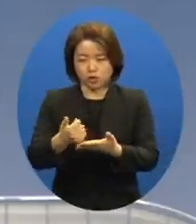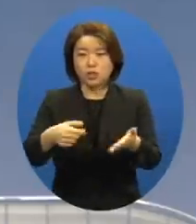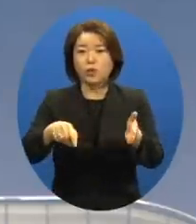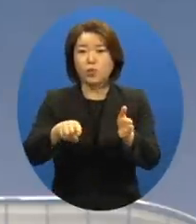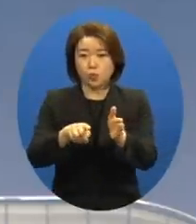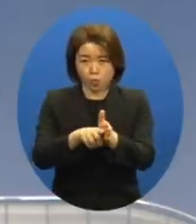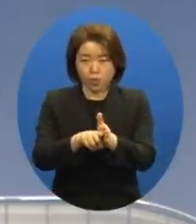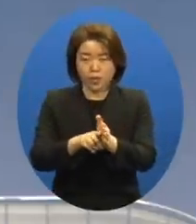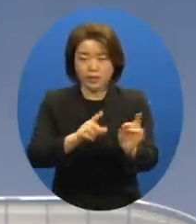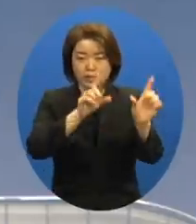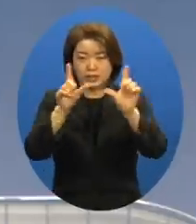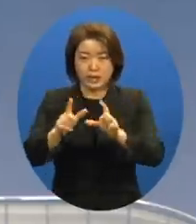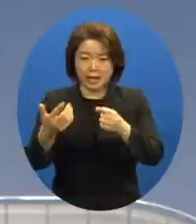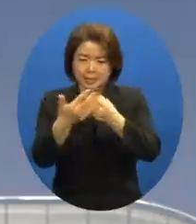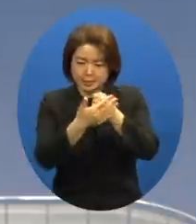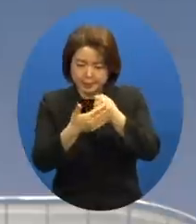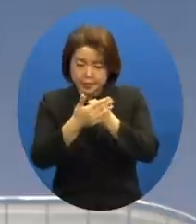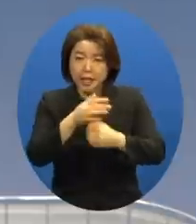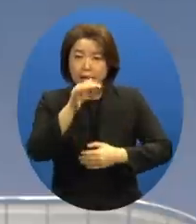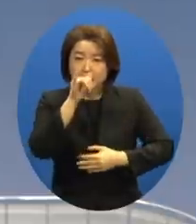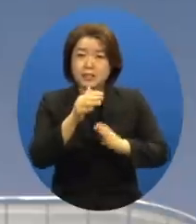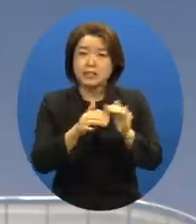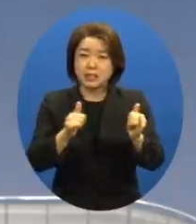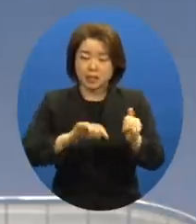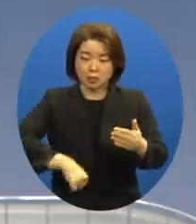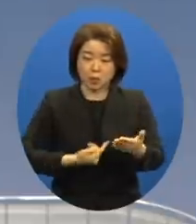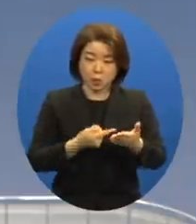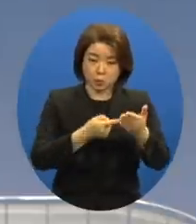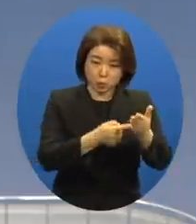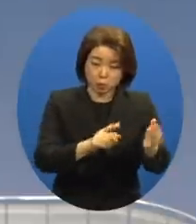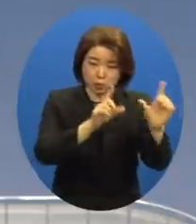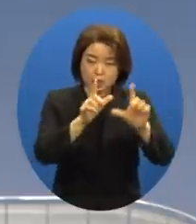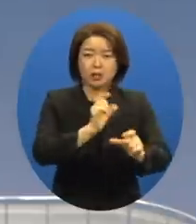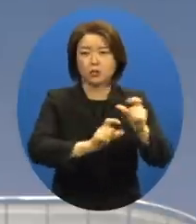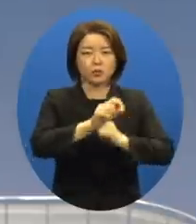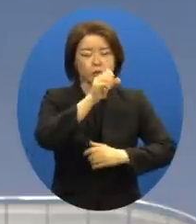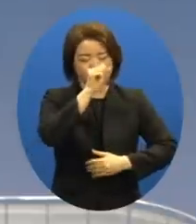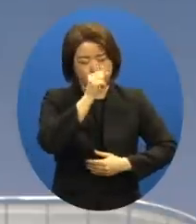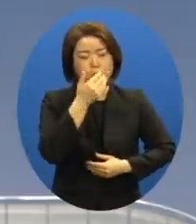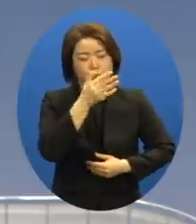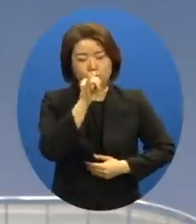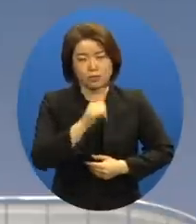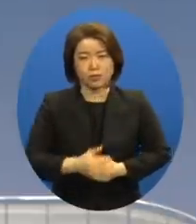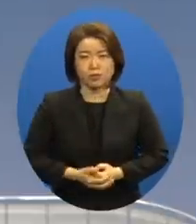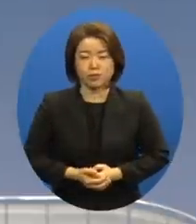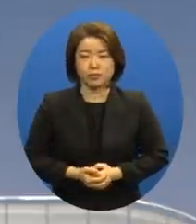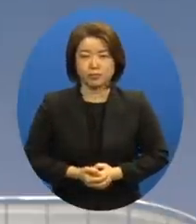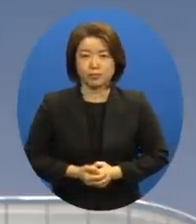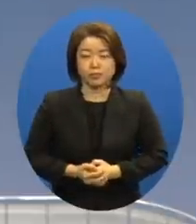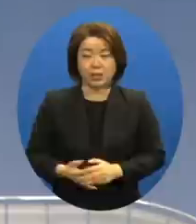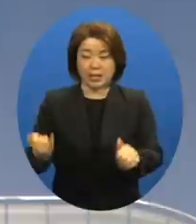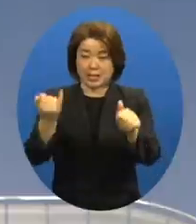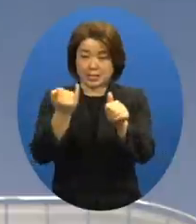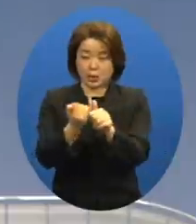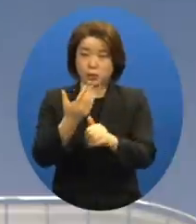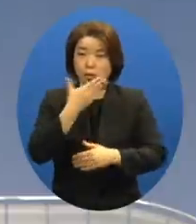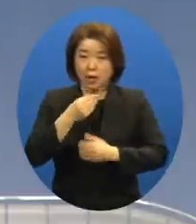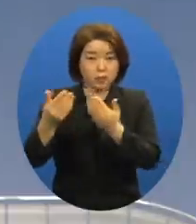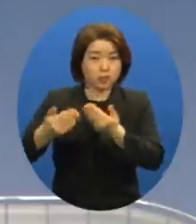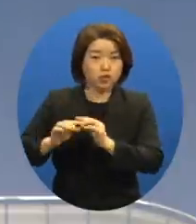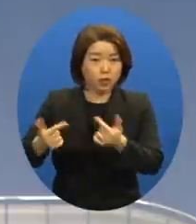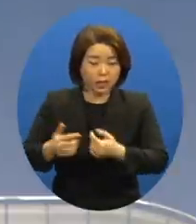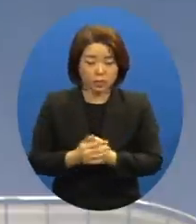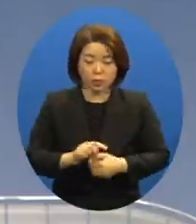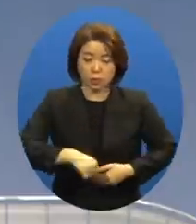은사가 있는 사람은 독신으로 사는 것이 더 좋을 수도 있습니다 결혼이 행복을 주는 것도 아니고